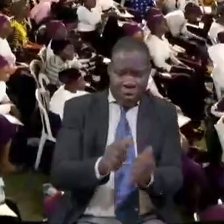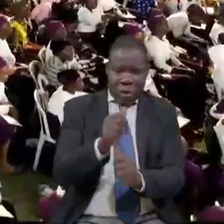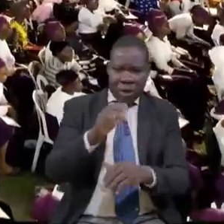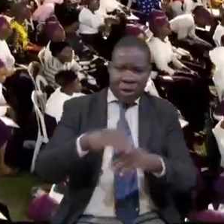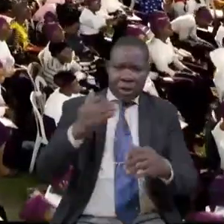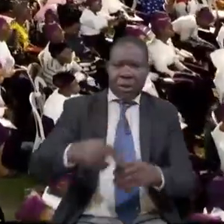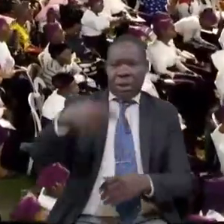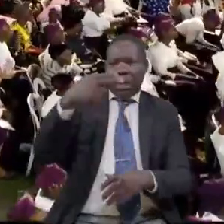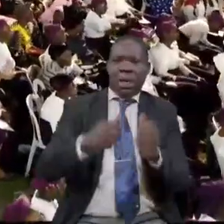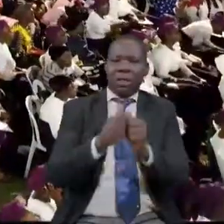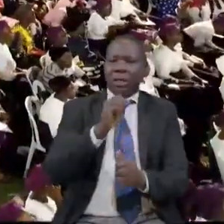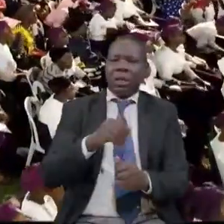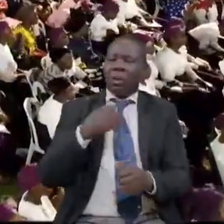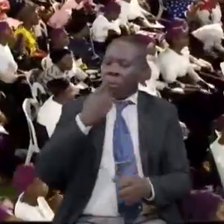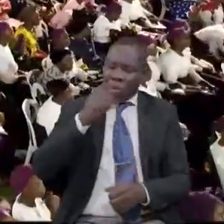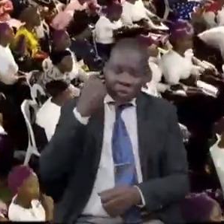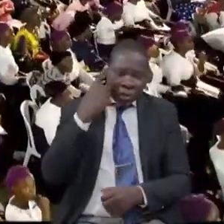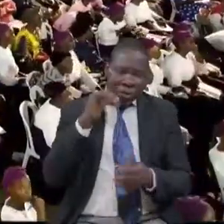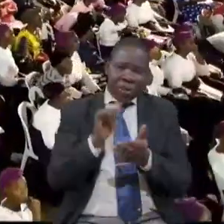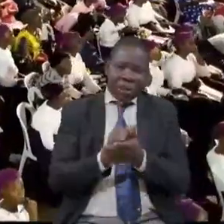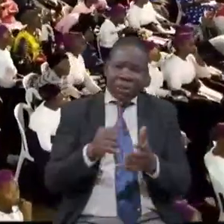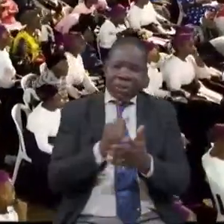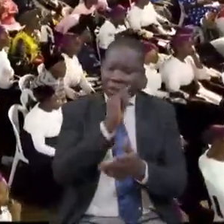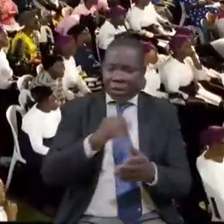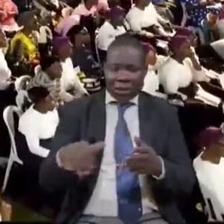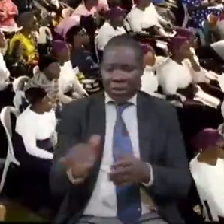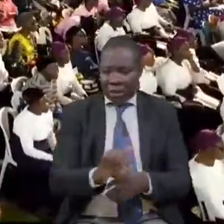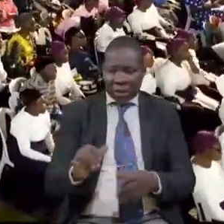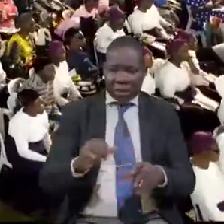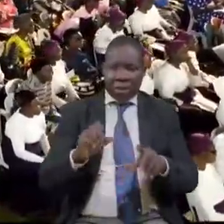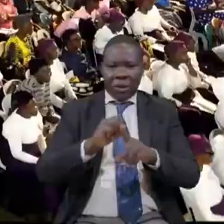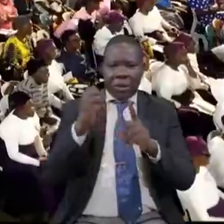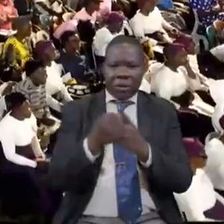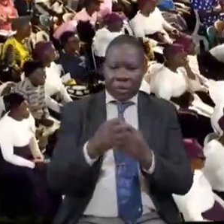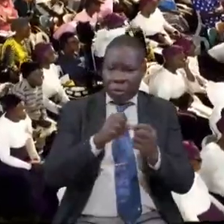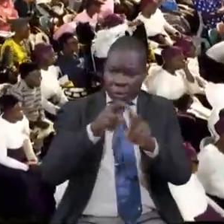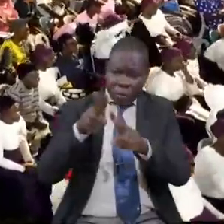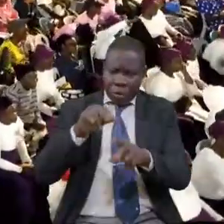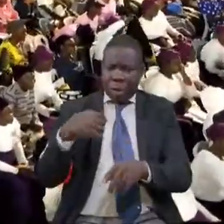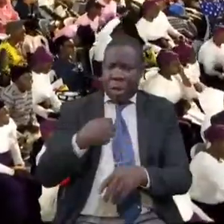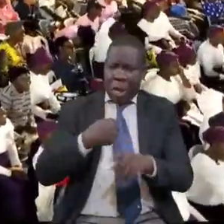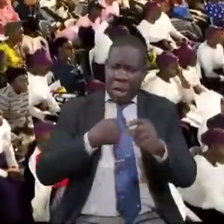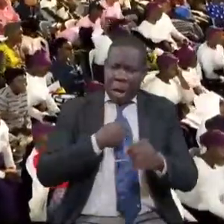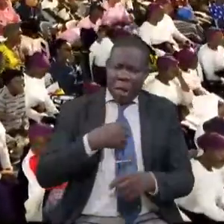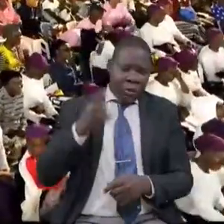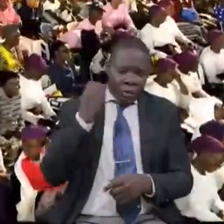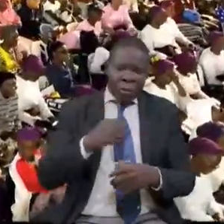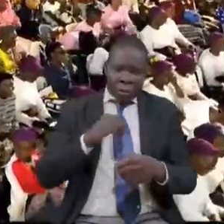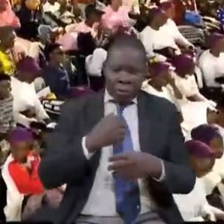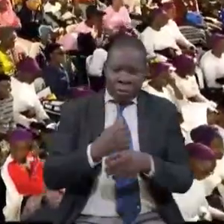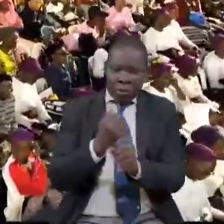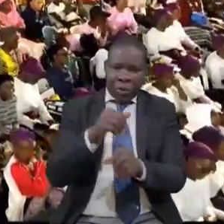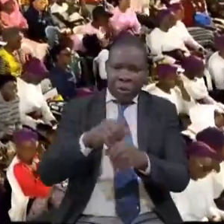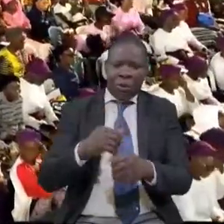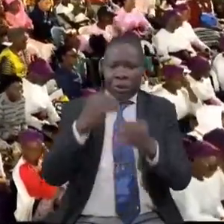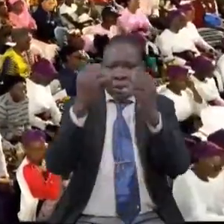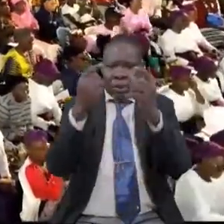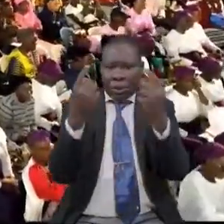alors doivent comprendre que c'est la même situation. Et que voici, je suis né dans l'iniquité et ma mère